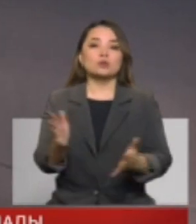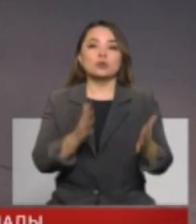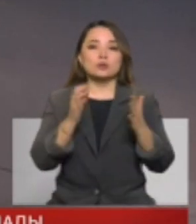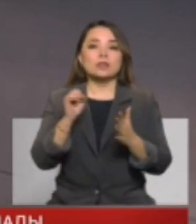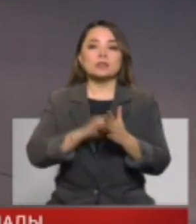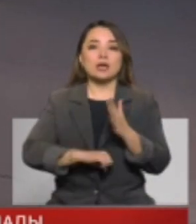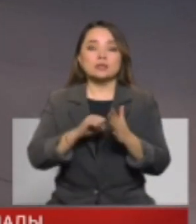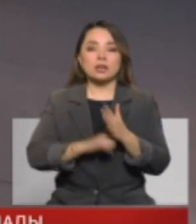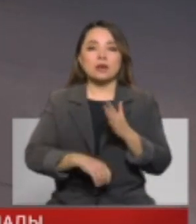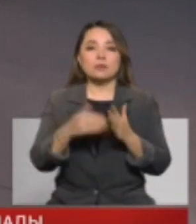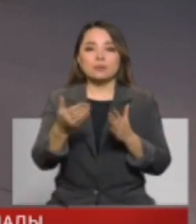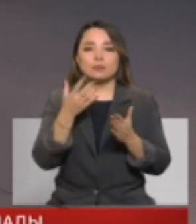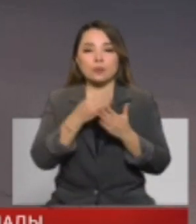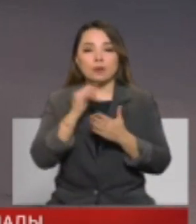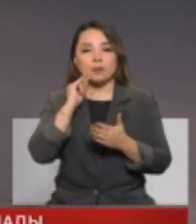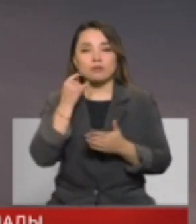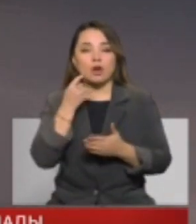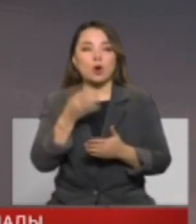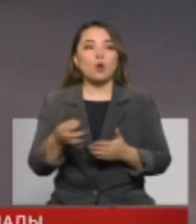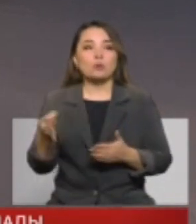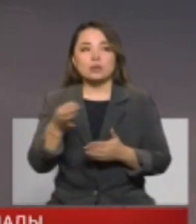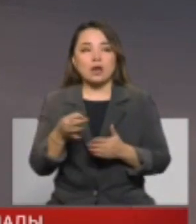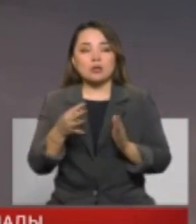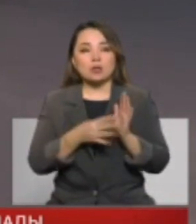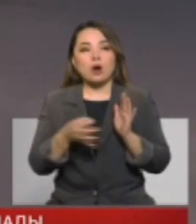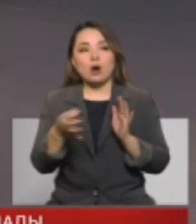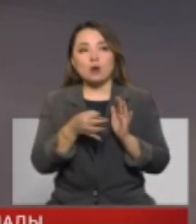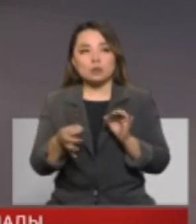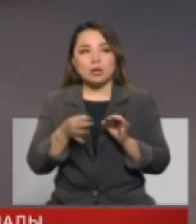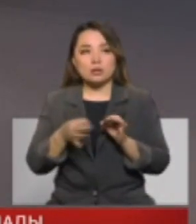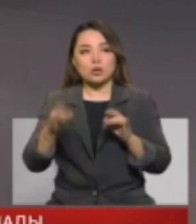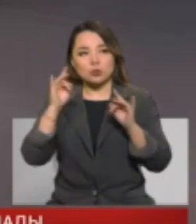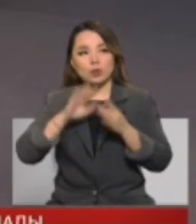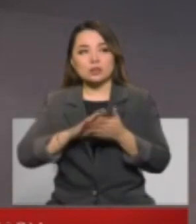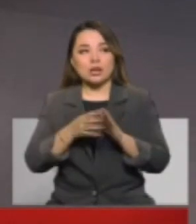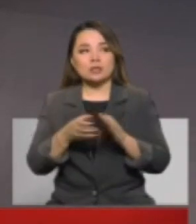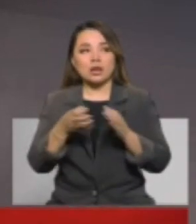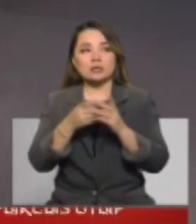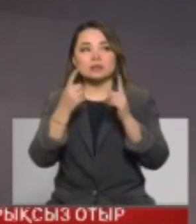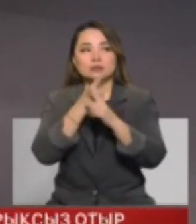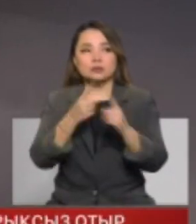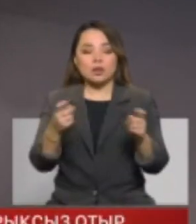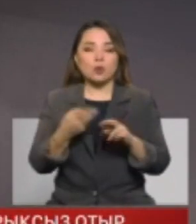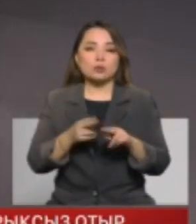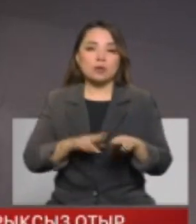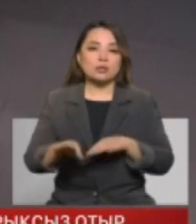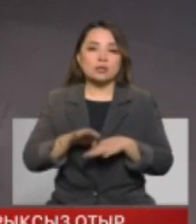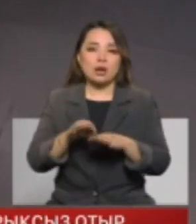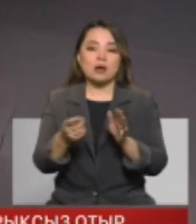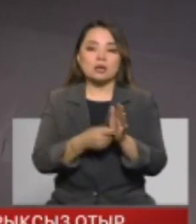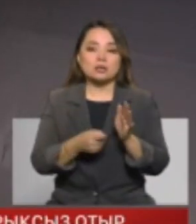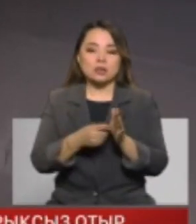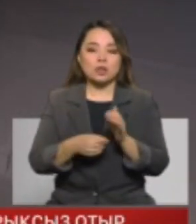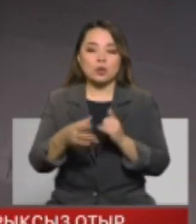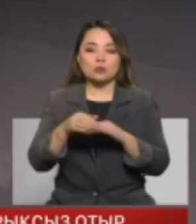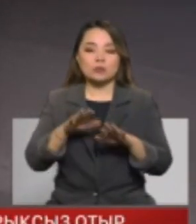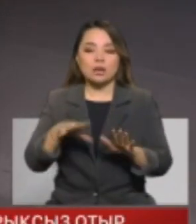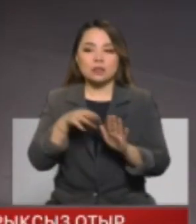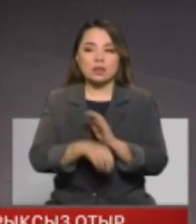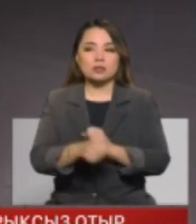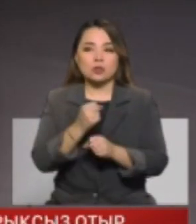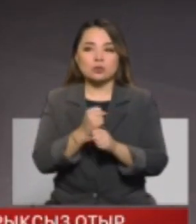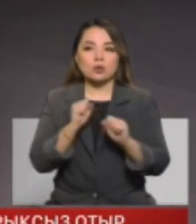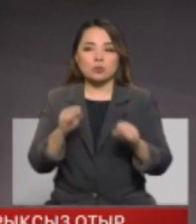дауыл салдарын жою мақсатында Павлодар облысының 9 ауданында төтенше жағдай жарияланды. Мұндай шара Қарағанды өңірінде де енгізілуі